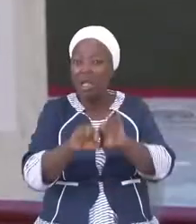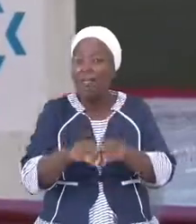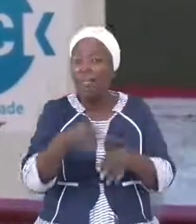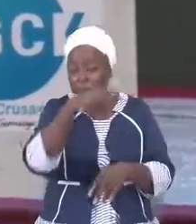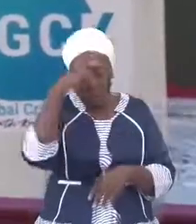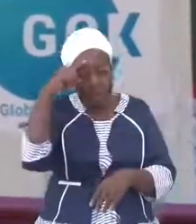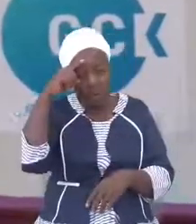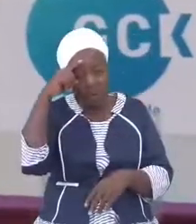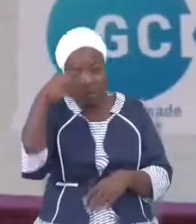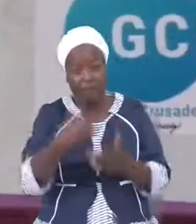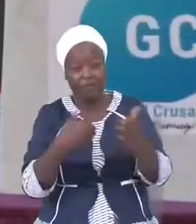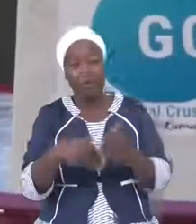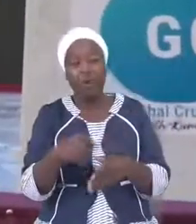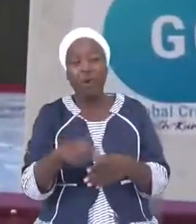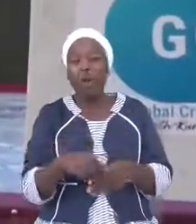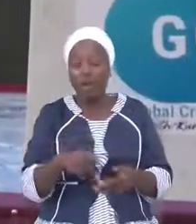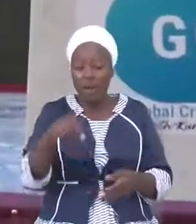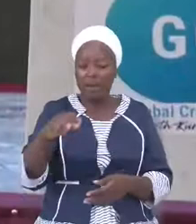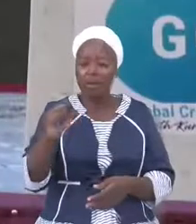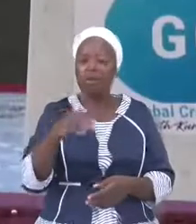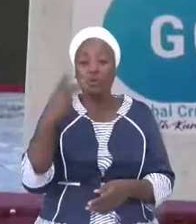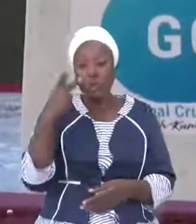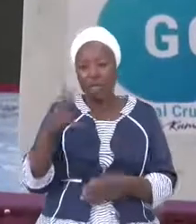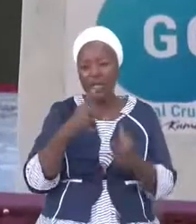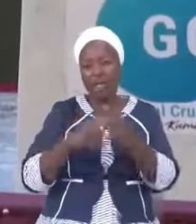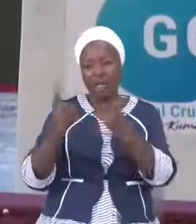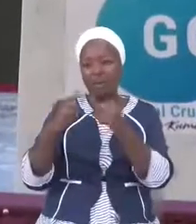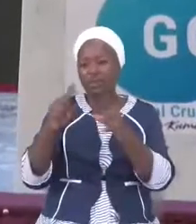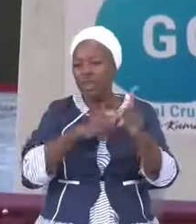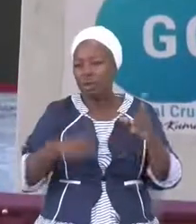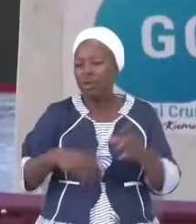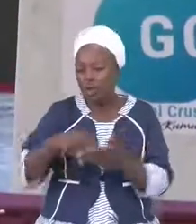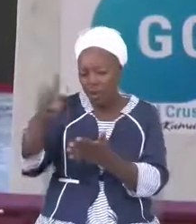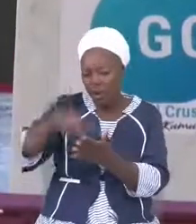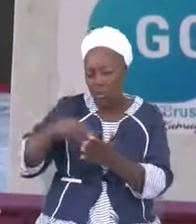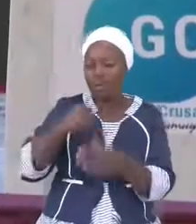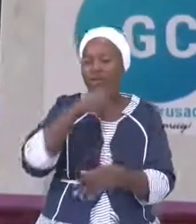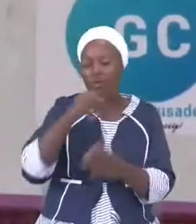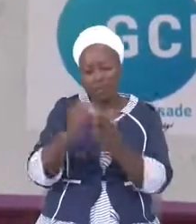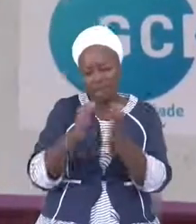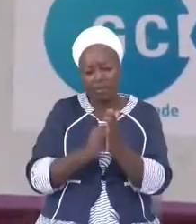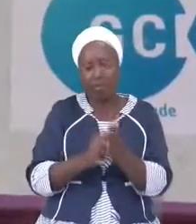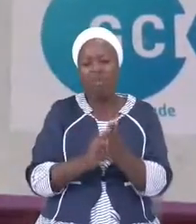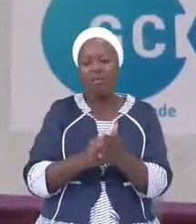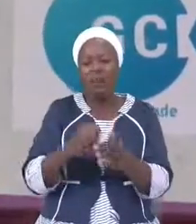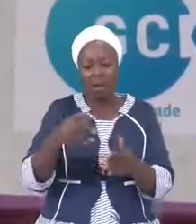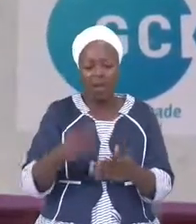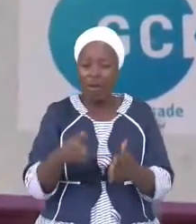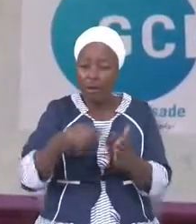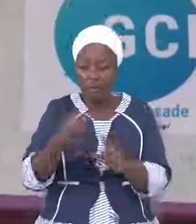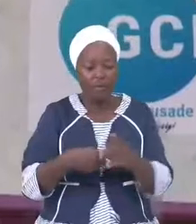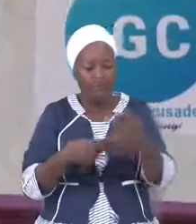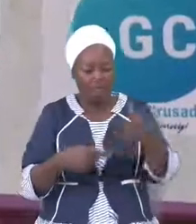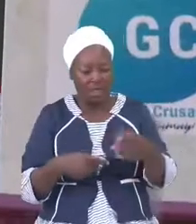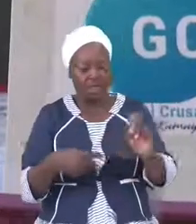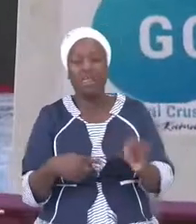significatif. Avant que Saul ne devienne Paul, alors il a lu tout l'Ancien Testament, il